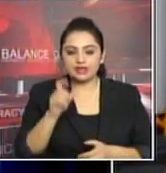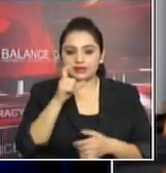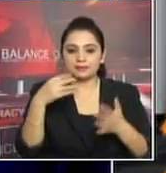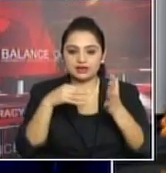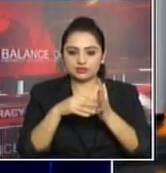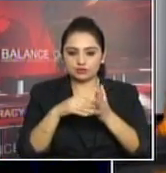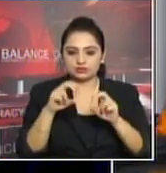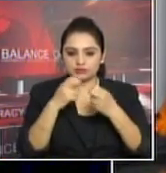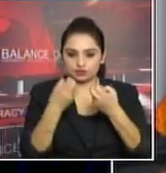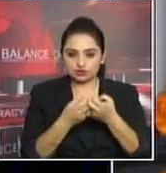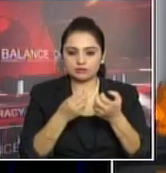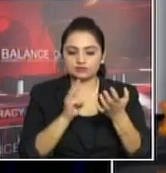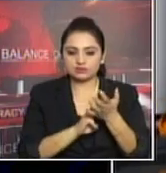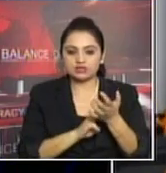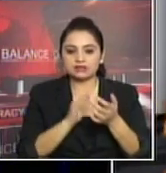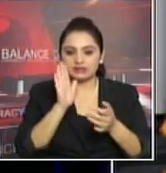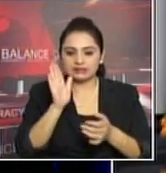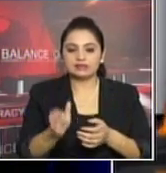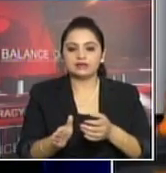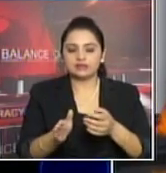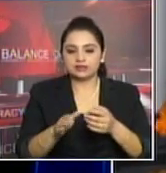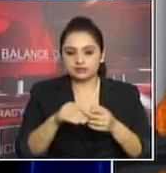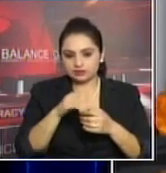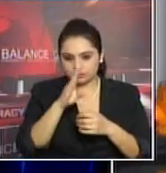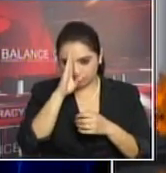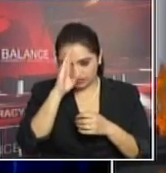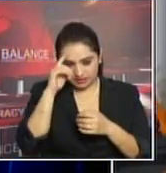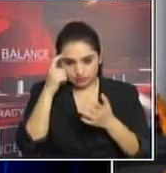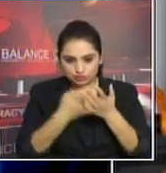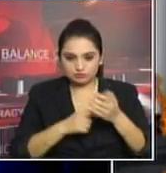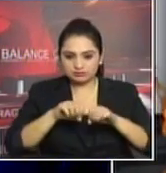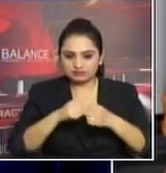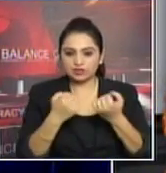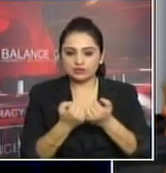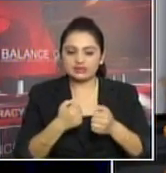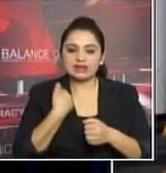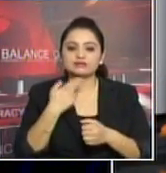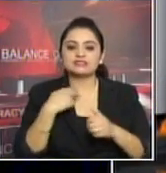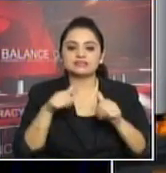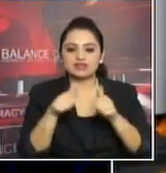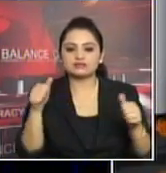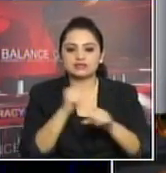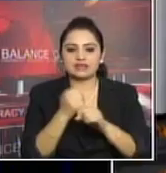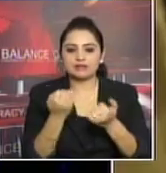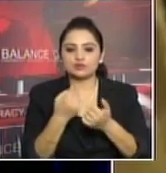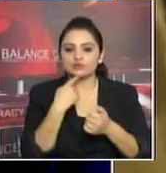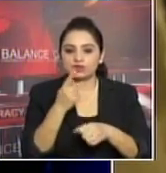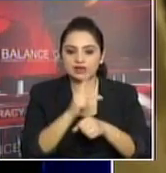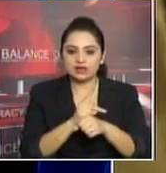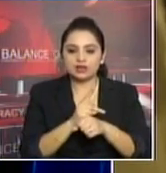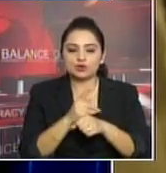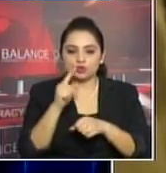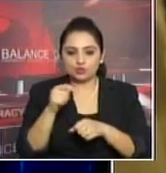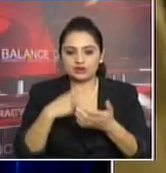नेपाली कंग्रेसका सांसद अमरेश कुमार सिंहले सरकारले संविधानको उल्लङ्घन गरी स्वेच्छाचारी ढंगले चलेको भन्दै प्रधानमन्त्री केपी शर्मा